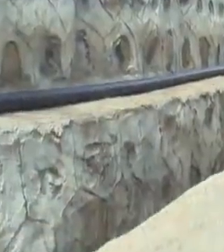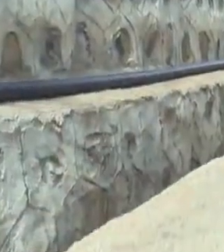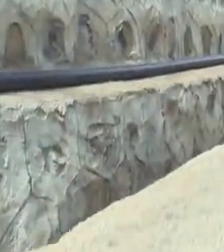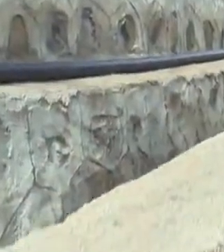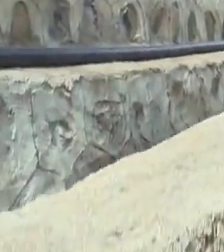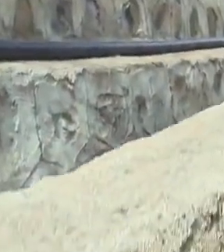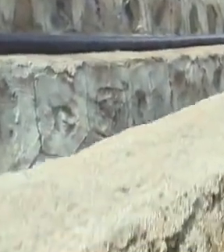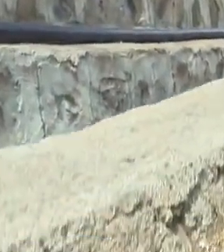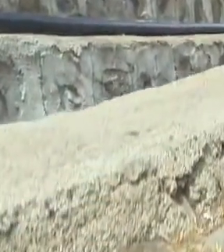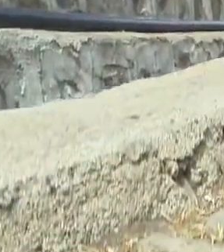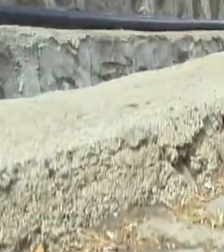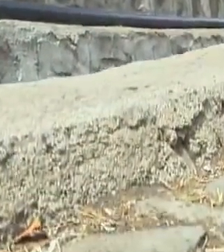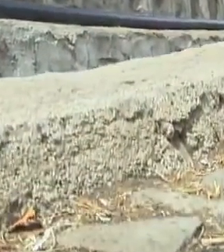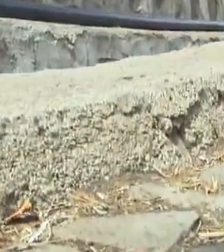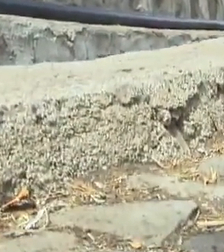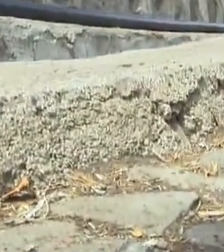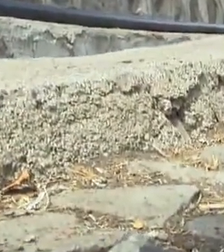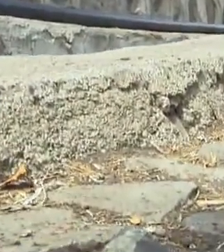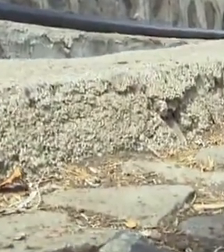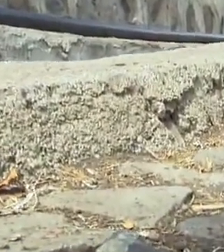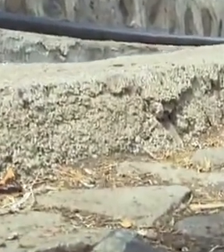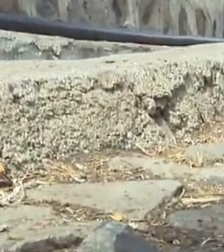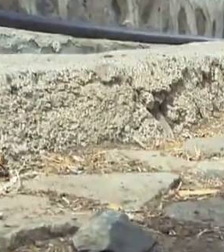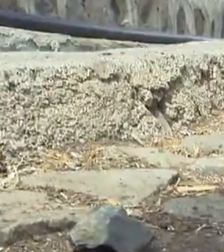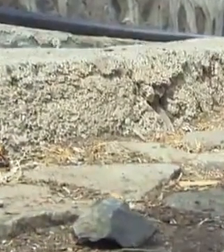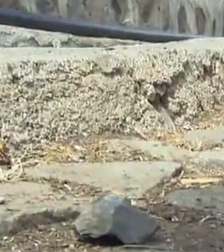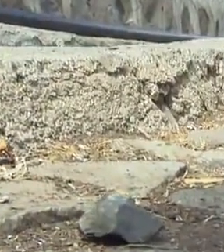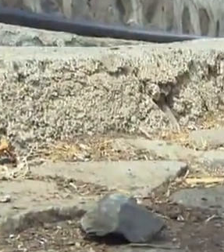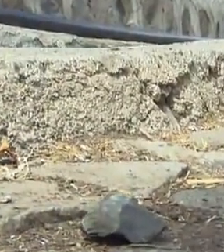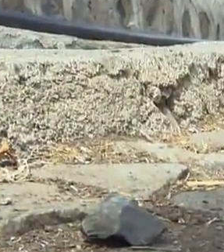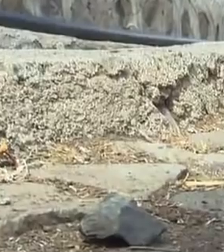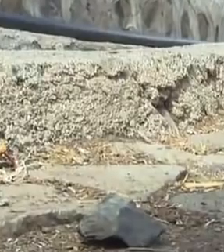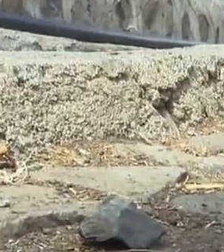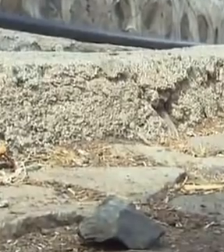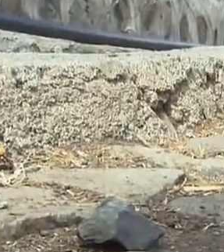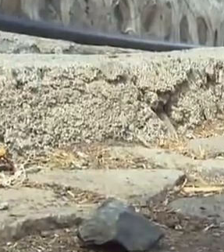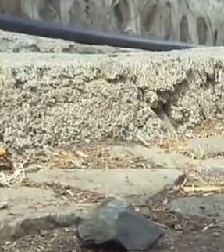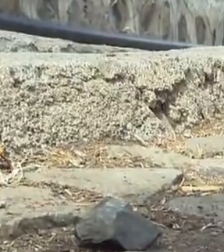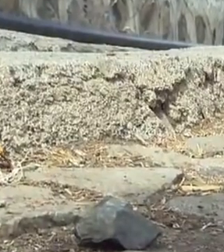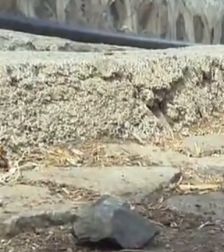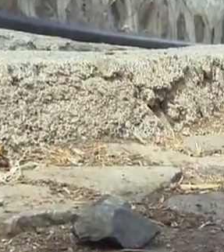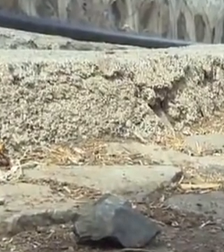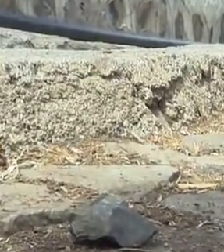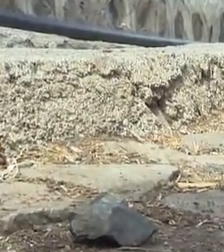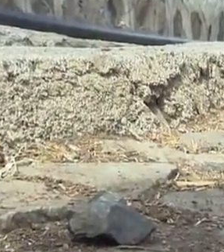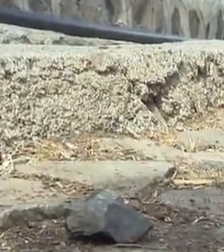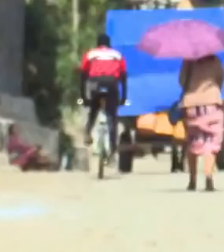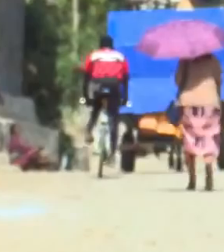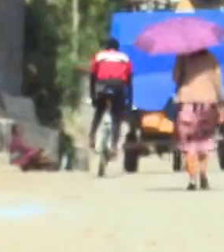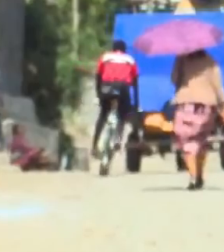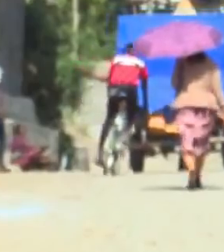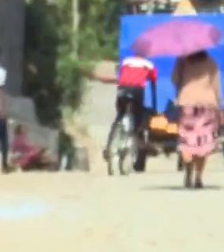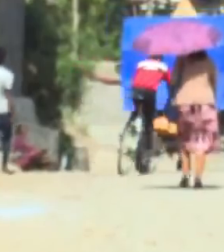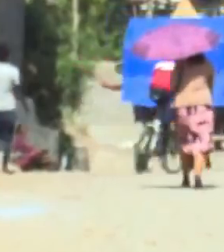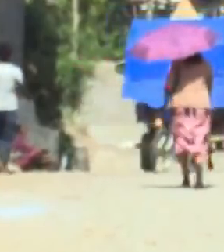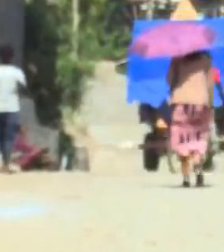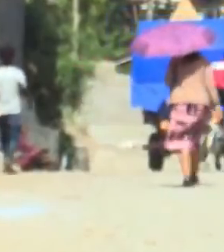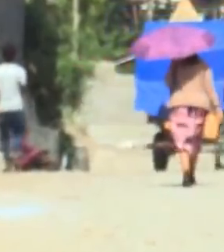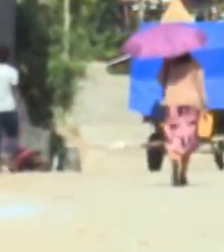የልማት ስራዎች ተጠቃሚ የሆኑት የዋሂሎ ሰፈር ነዋሪዎችም ከዚህ ቀደም ያጋጥማቸው የነበረው ችግር መፈታቱን ተናግሯል። በጣም